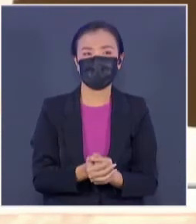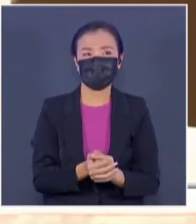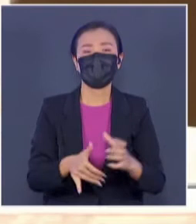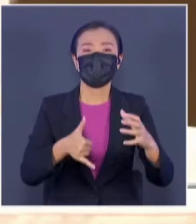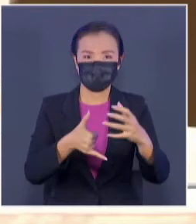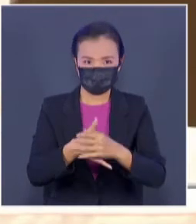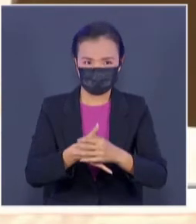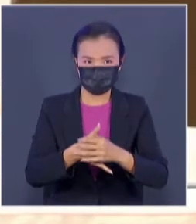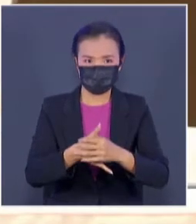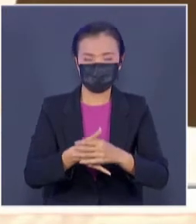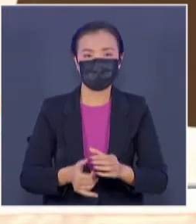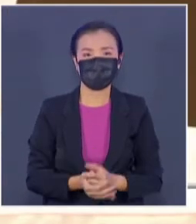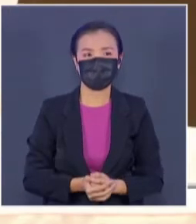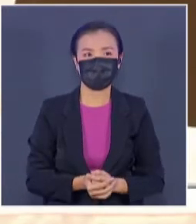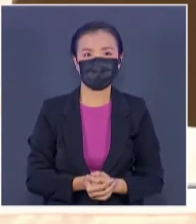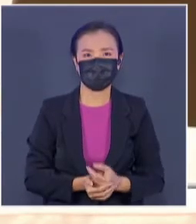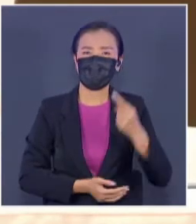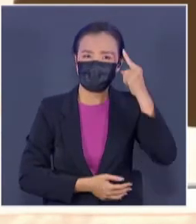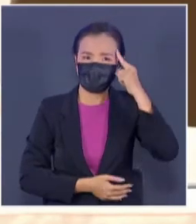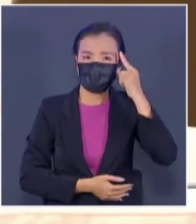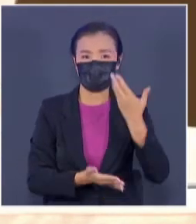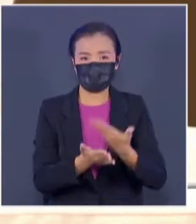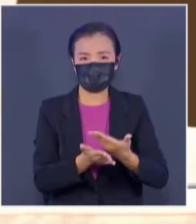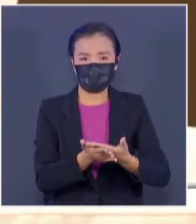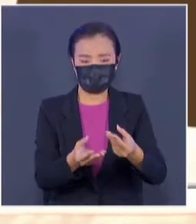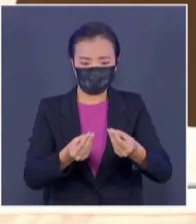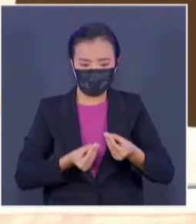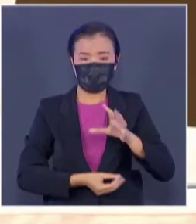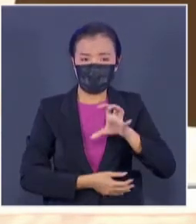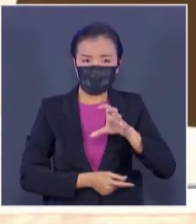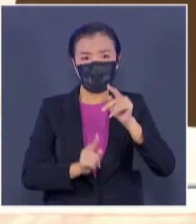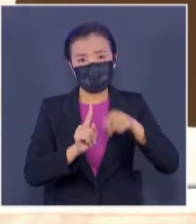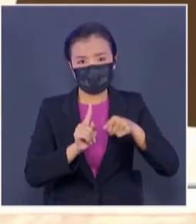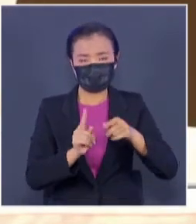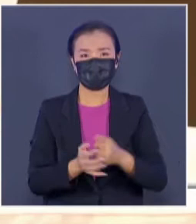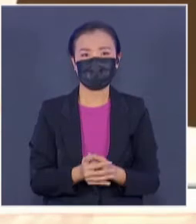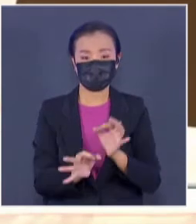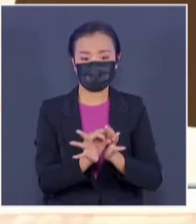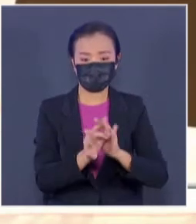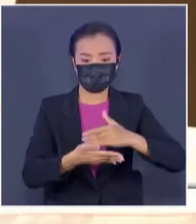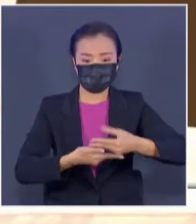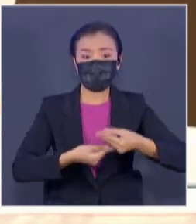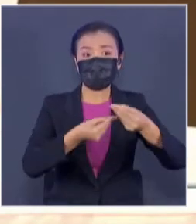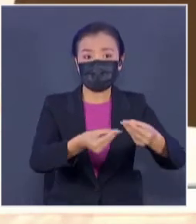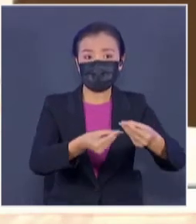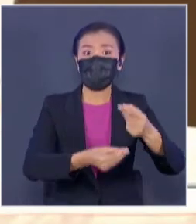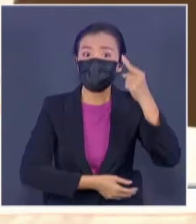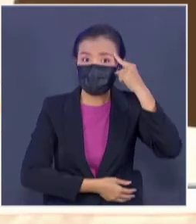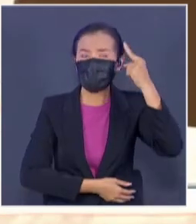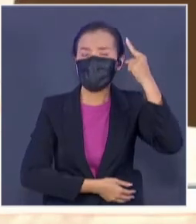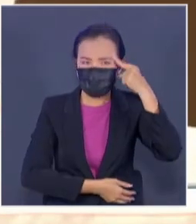องจับคุณรู้อยู่แล้วว่าคุณให้เงินคุณได้เงินมา500 พันหนึ่งแล้วเข้าบัญชีคุณไปถามว่ารู้